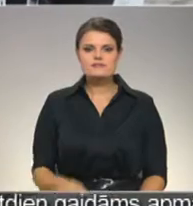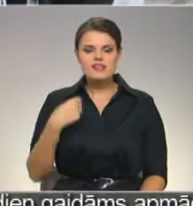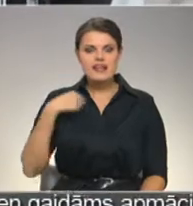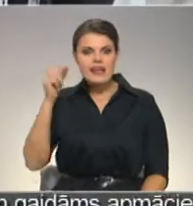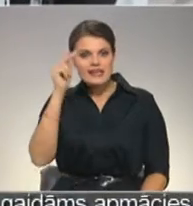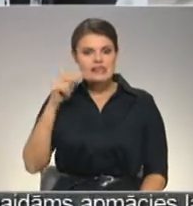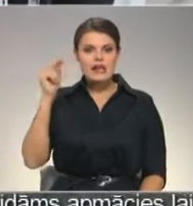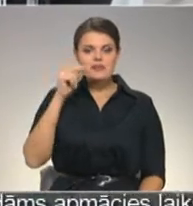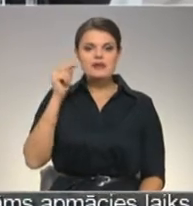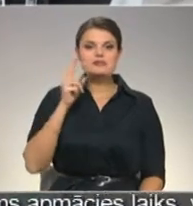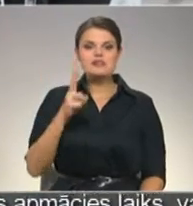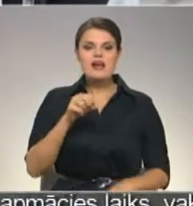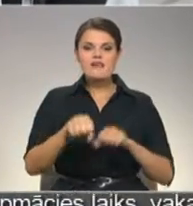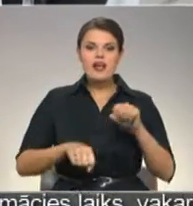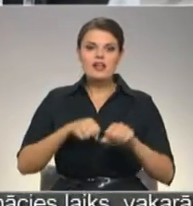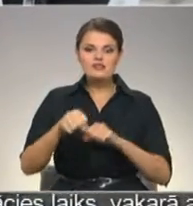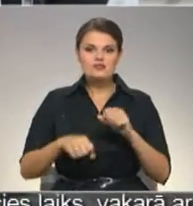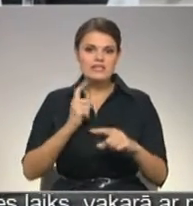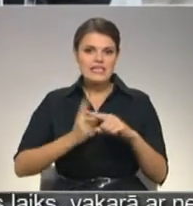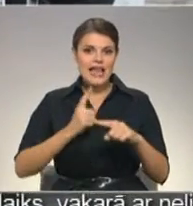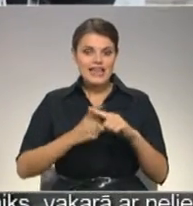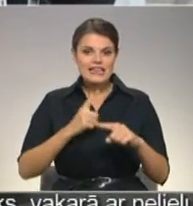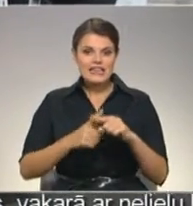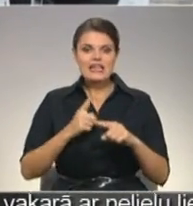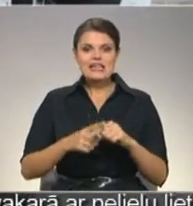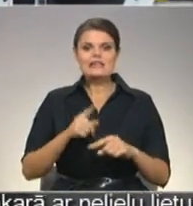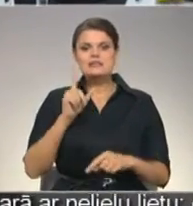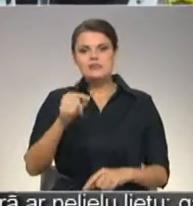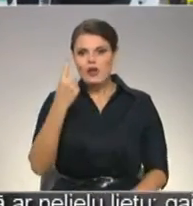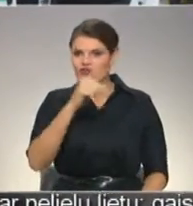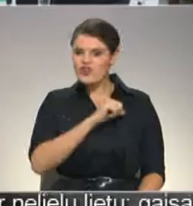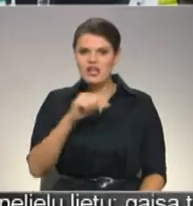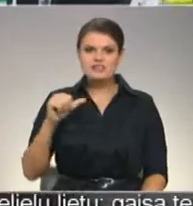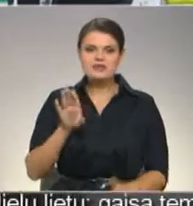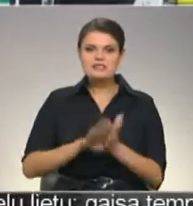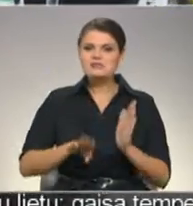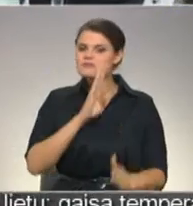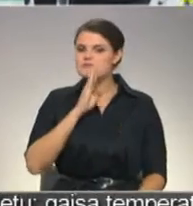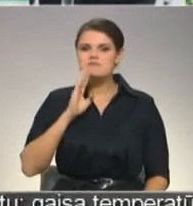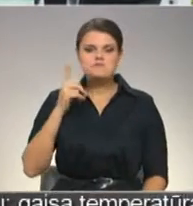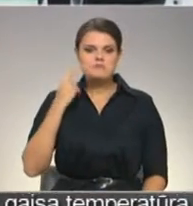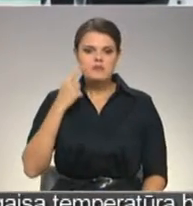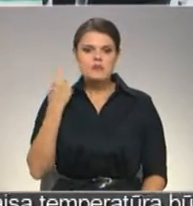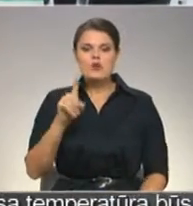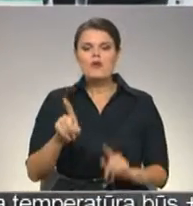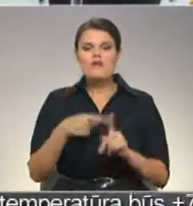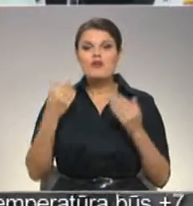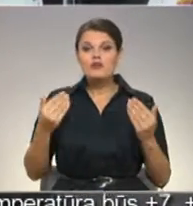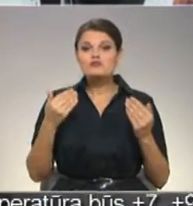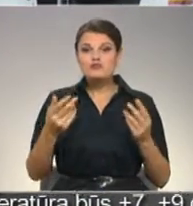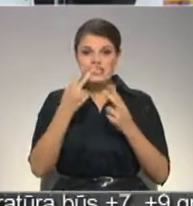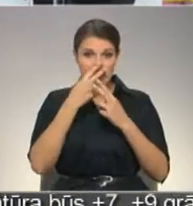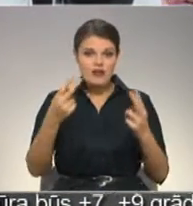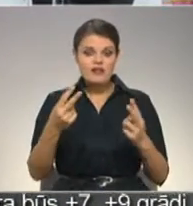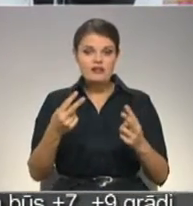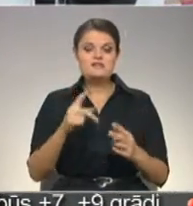Iemācies, ka ar riteni nebraukt bez vecākiem. Ko tu vēl šodien redzēji, apskatīji?